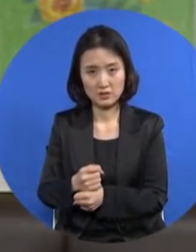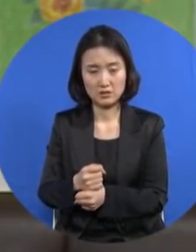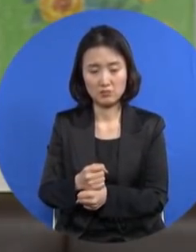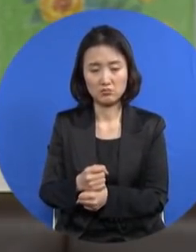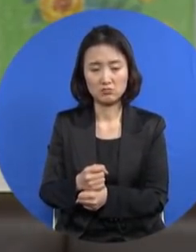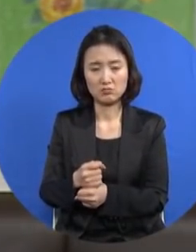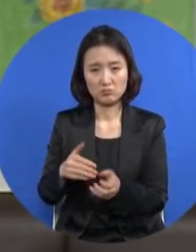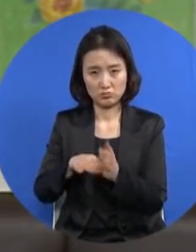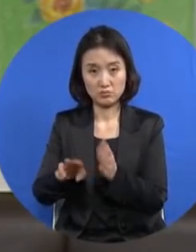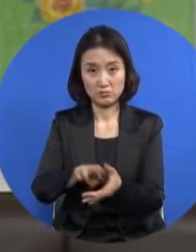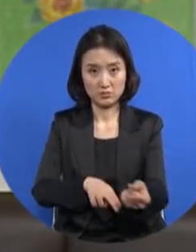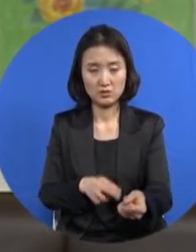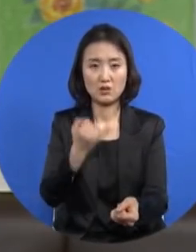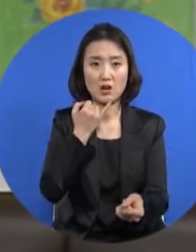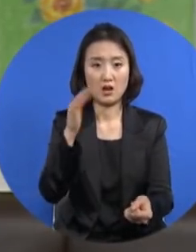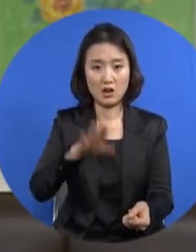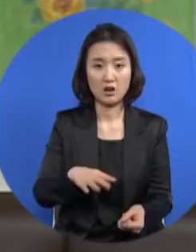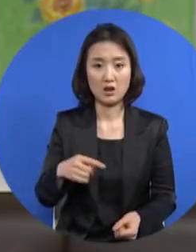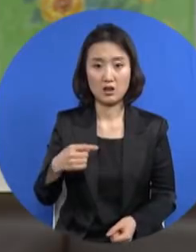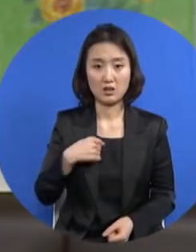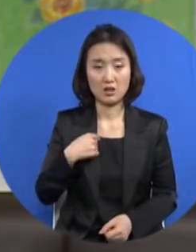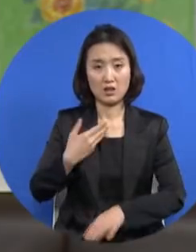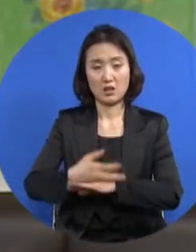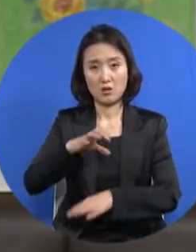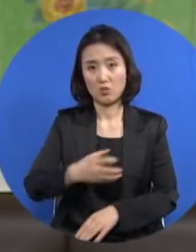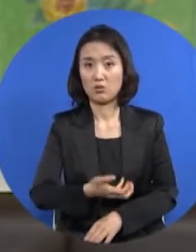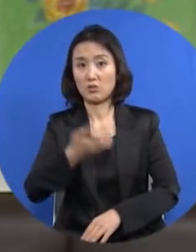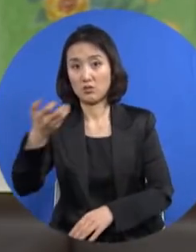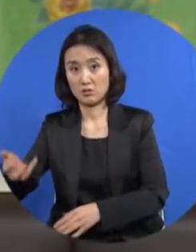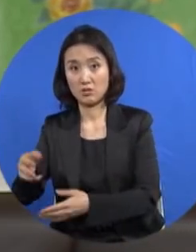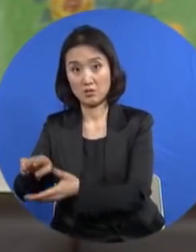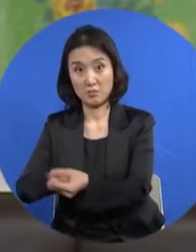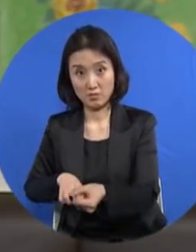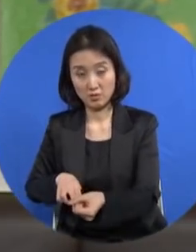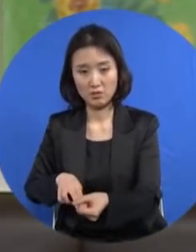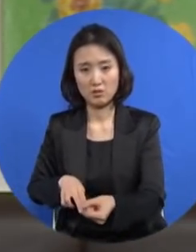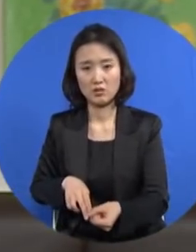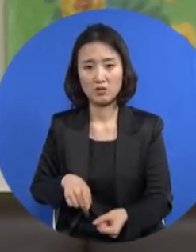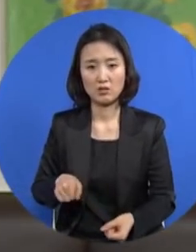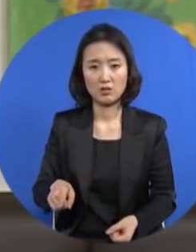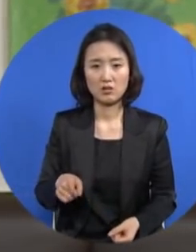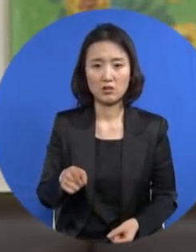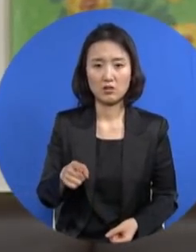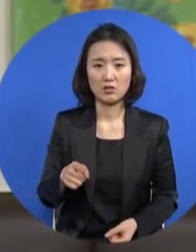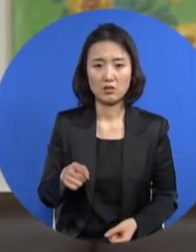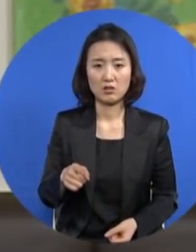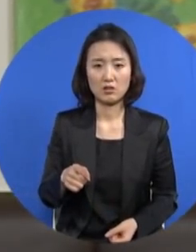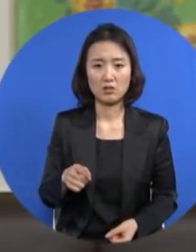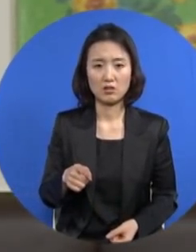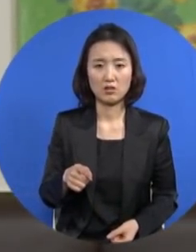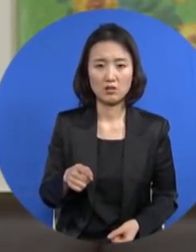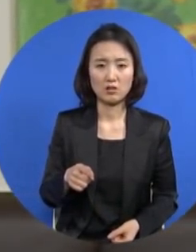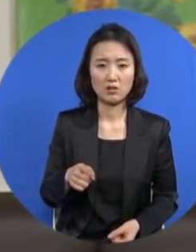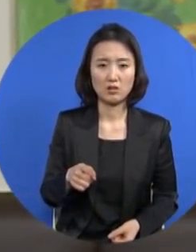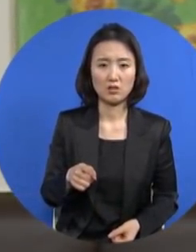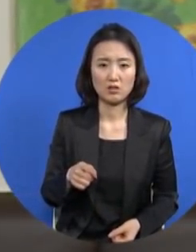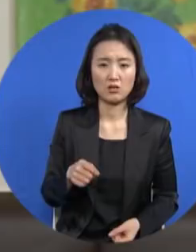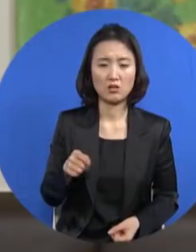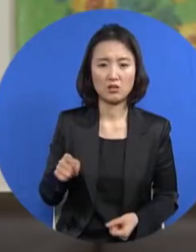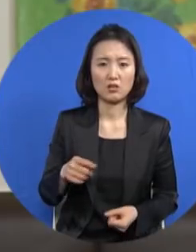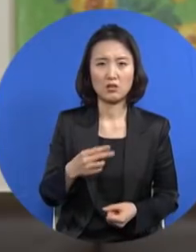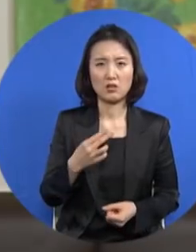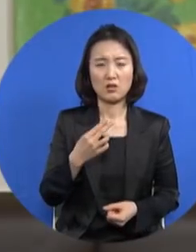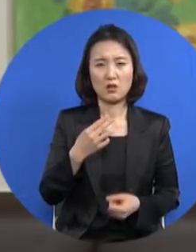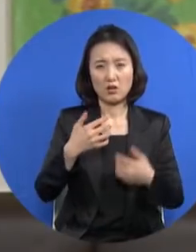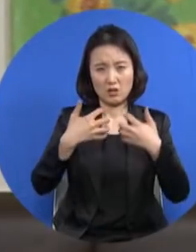되지만 내가 다른 데서 옮겨가서 파는 거는 공기의 박테리를 없애주는 그런 굉장히 비싼